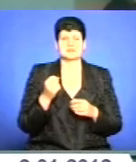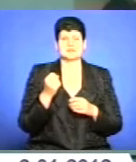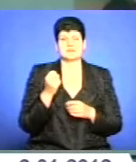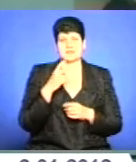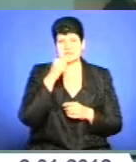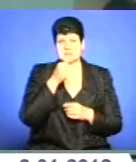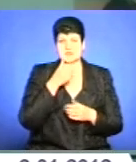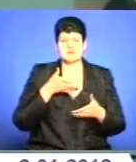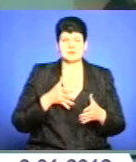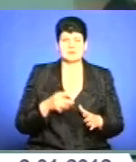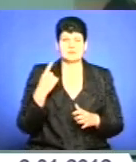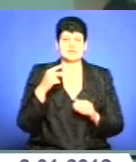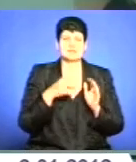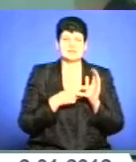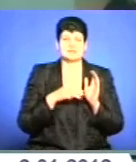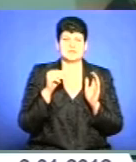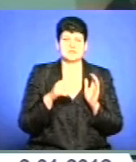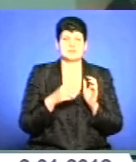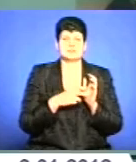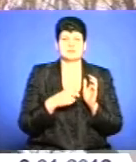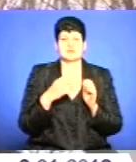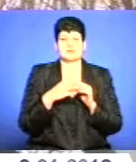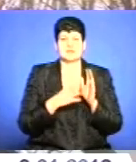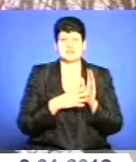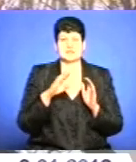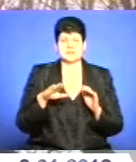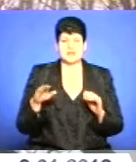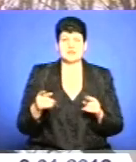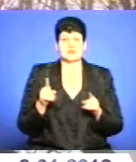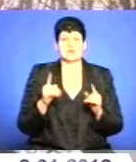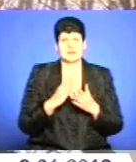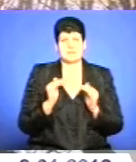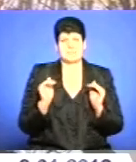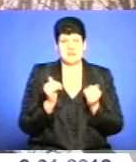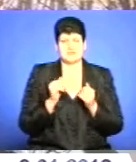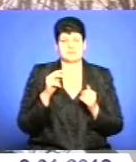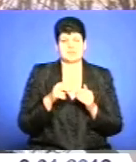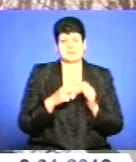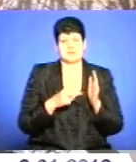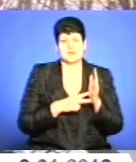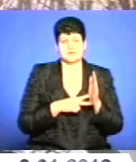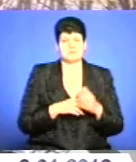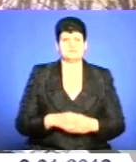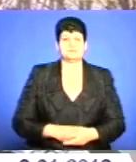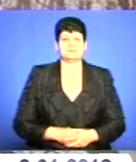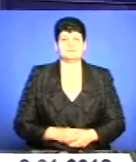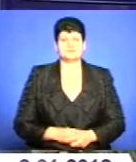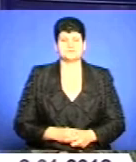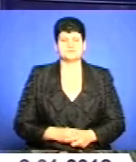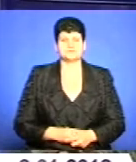народилося 7917 дітей, що дещо менше, ніж у 2016-му. Марта Жураваль, Василь Панчук, Вісті ТТБ.